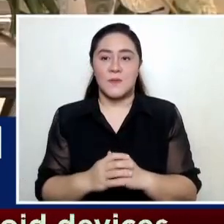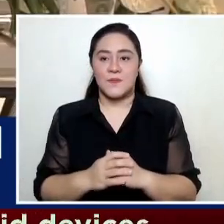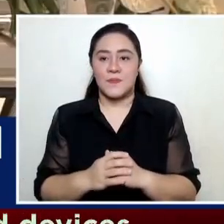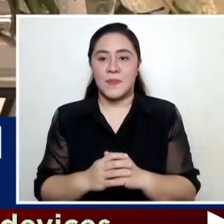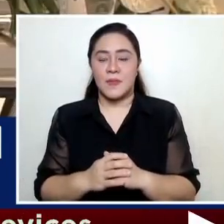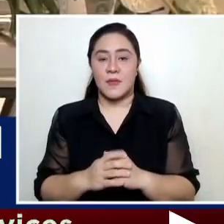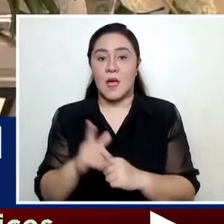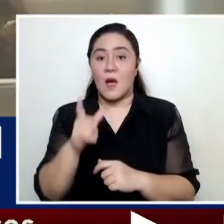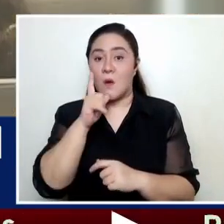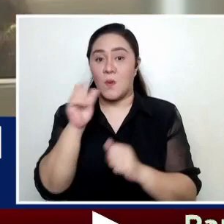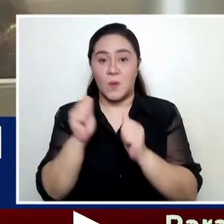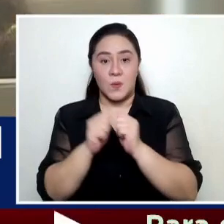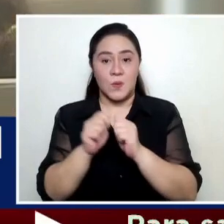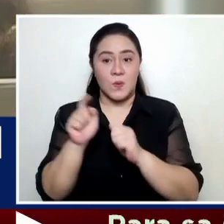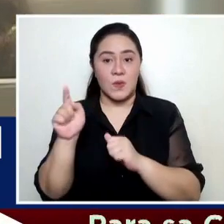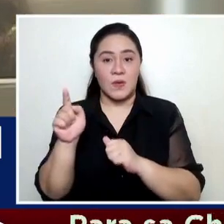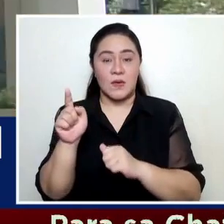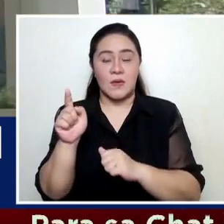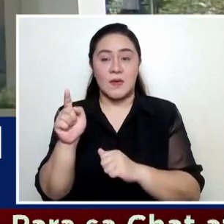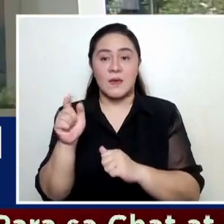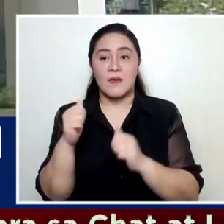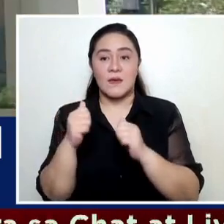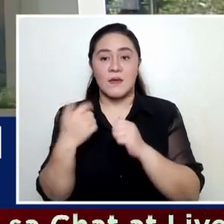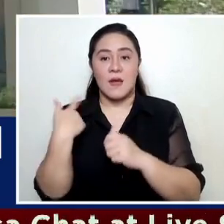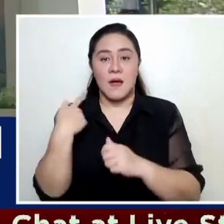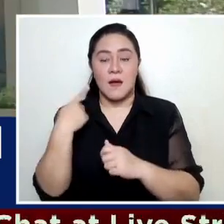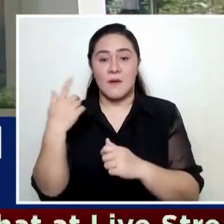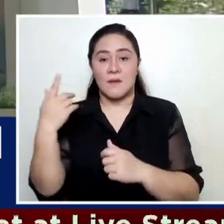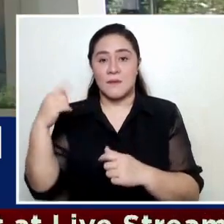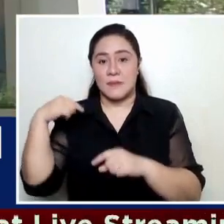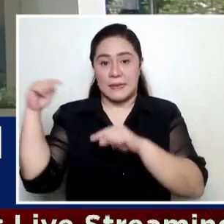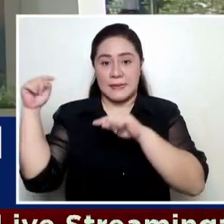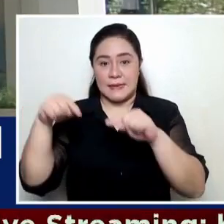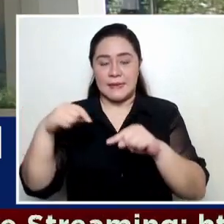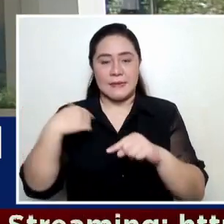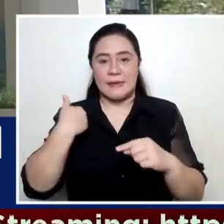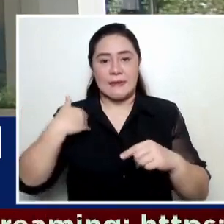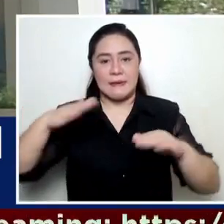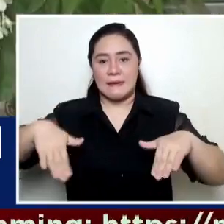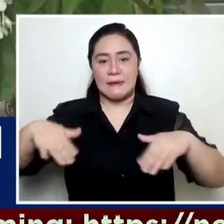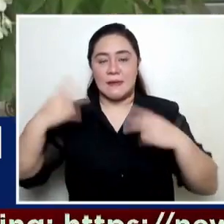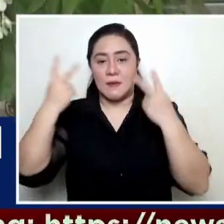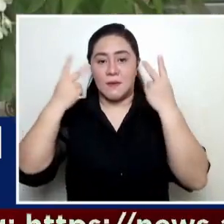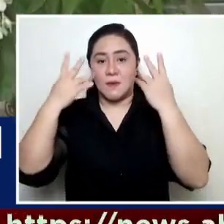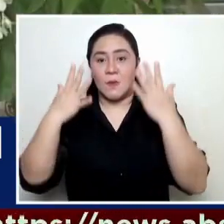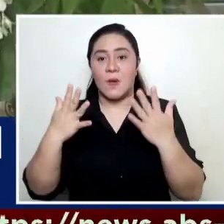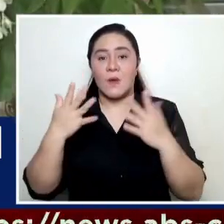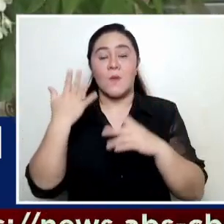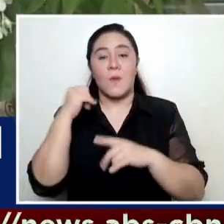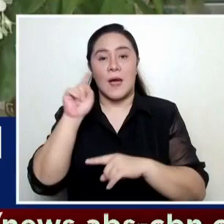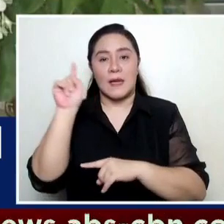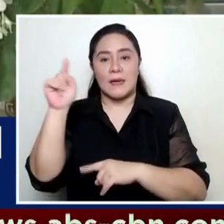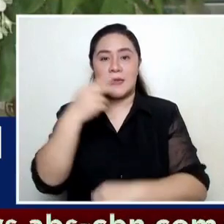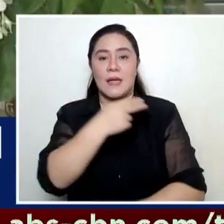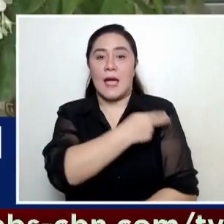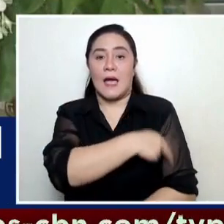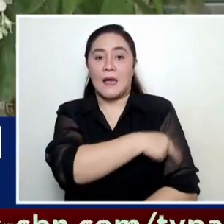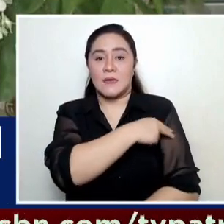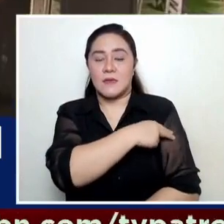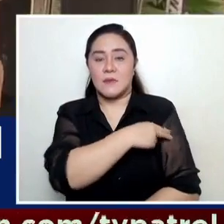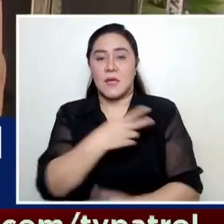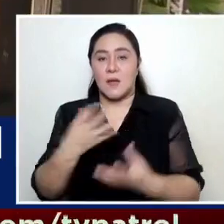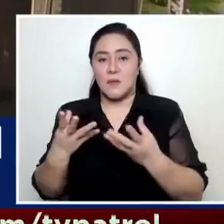muli si Rose ay hindi pa rin nakakabisita. Ang anak na si Hannah ay nasa ospital pa rin na nagpapagaling